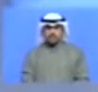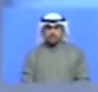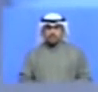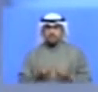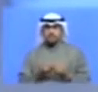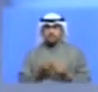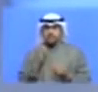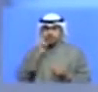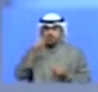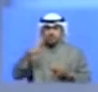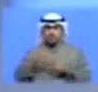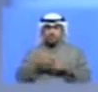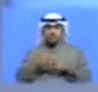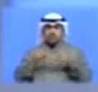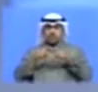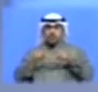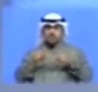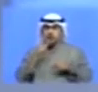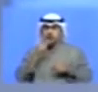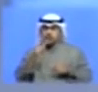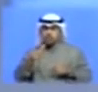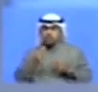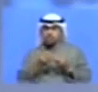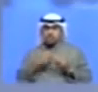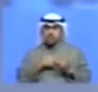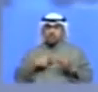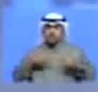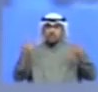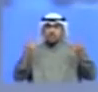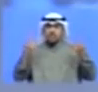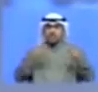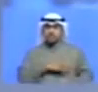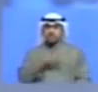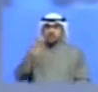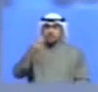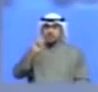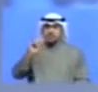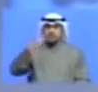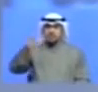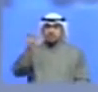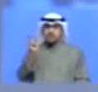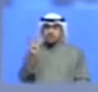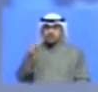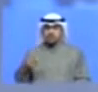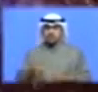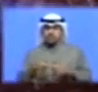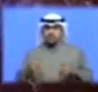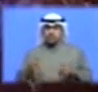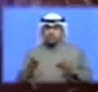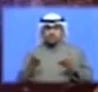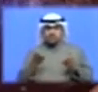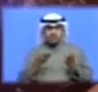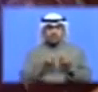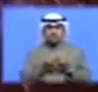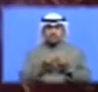وفي خبرنا المحلي التالي، أشاد وزير الإعلام ووزير الدولة لشؤون الشباب الشيخ سلمان الحمود الصباح أثناء استقباله اليوم النائب الأول